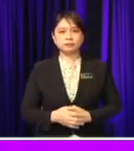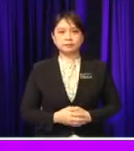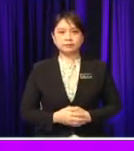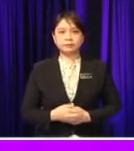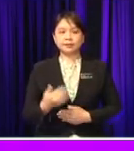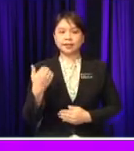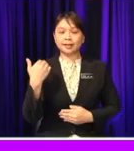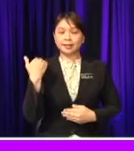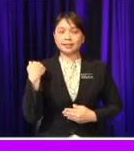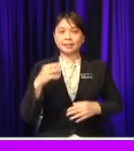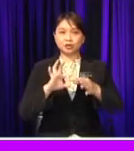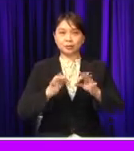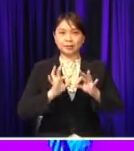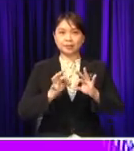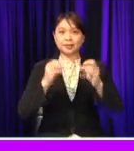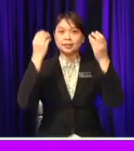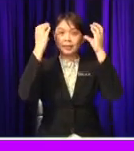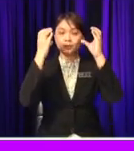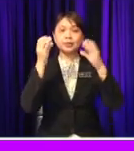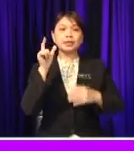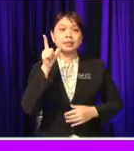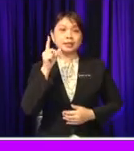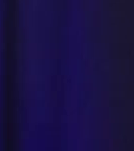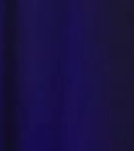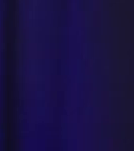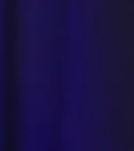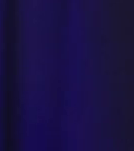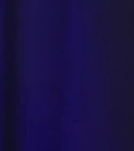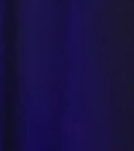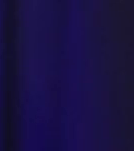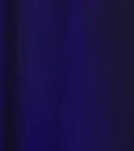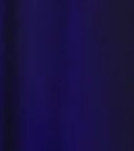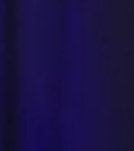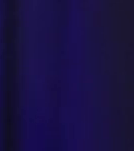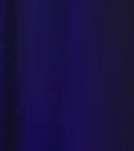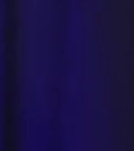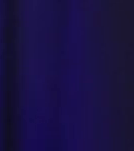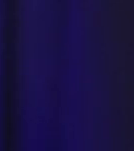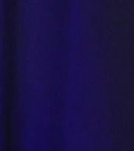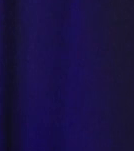juru bahasa secara Ivan persilakan dari SMK Sultan Abdul Somad Petaling